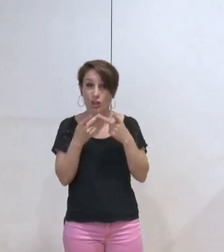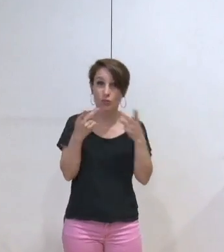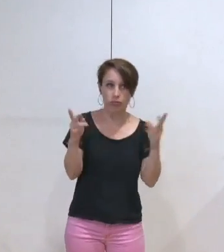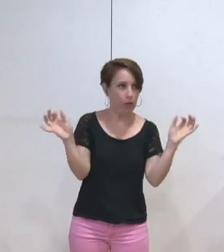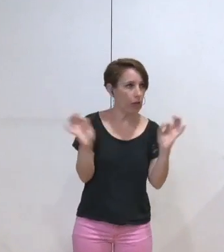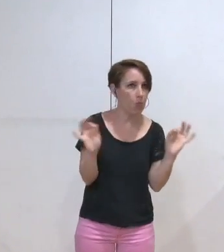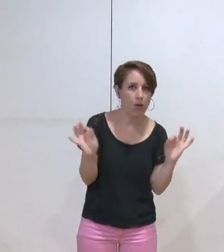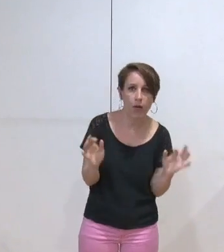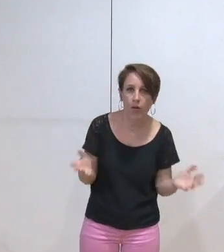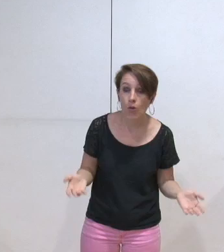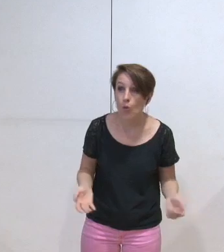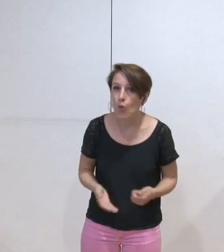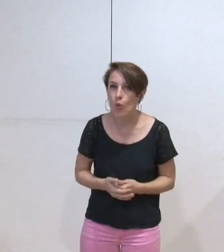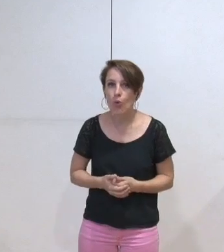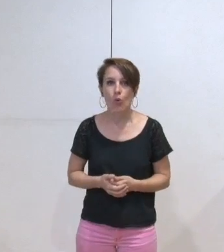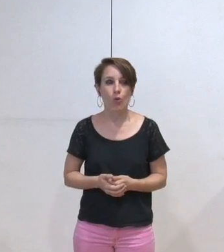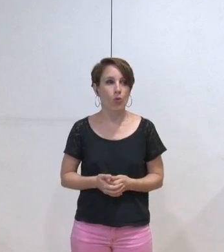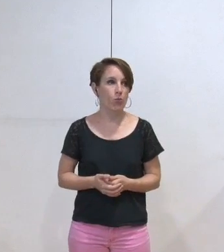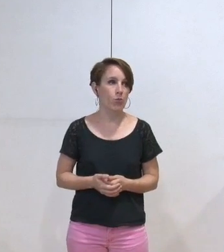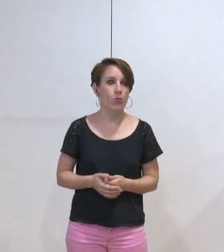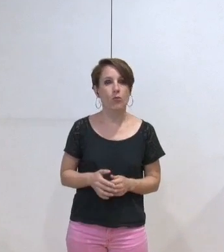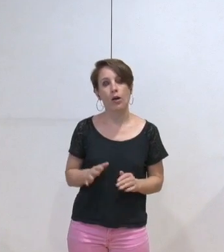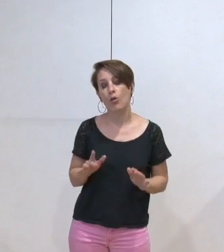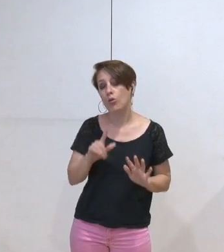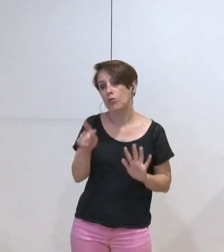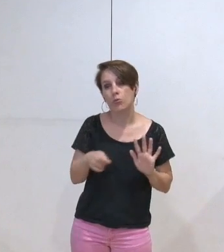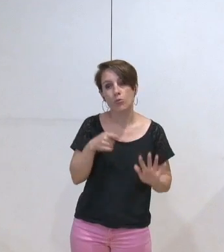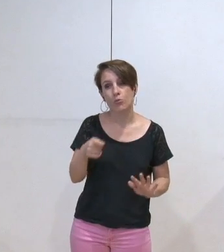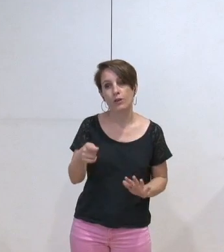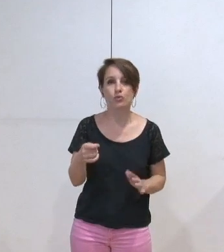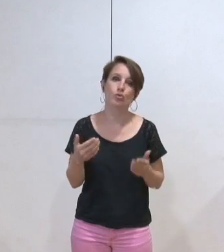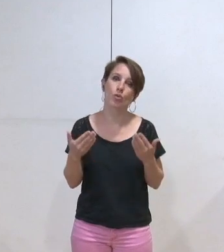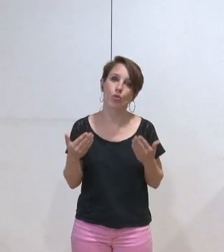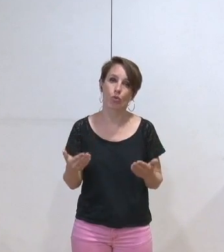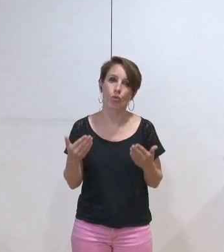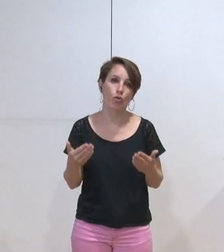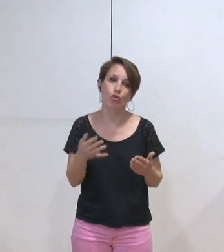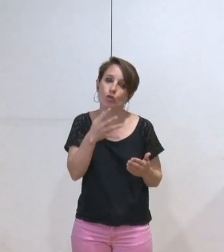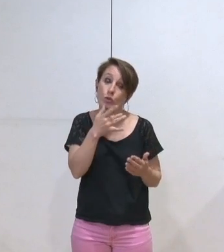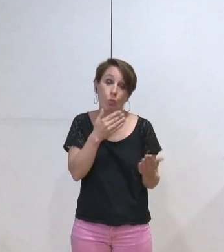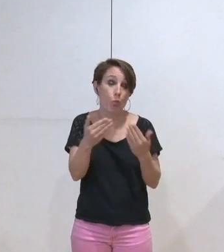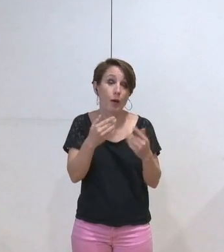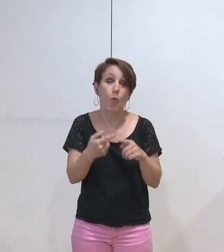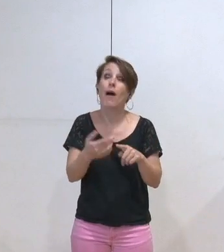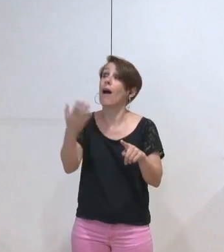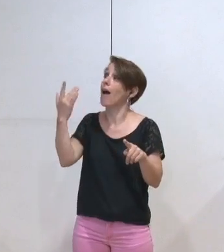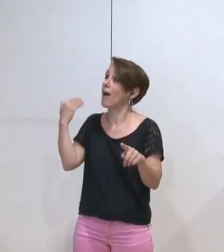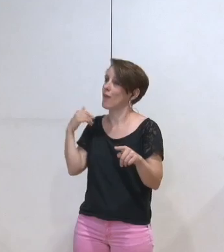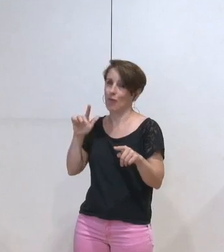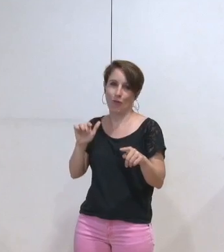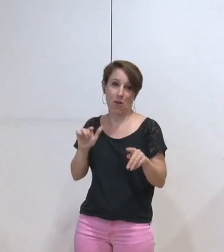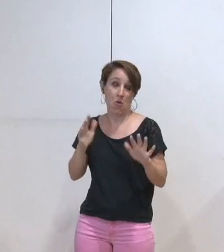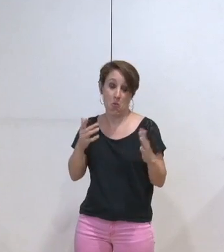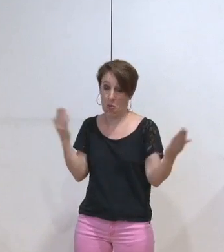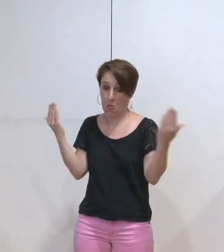budgétaire évidemment on n'est pas tenu aujourd'hui de se référer à ce qui a pu préexister et donc parfaitement légitime de faire